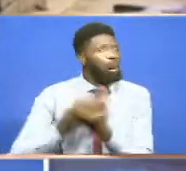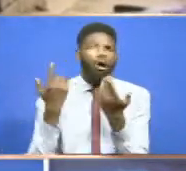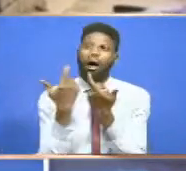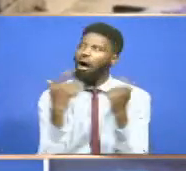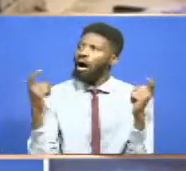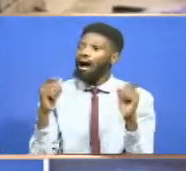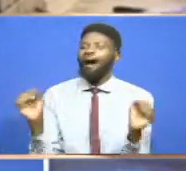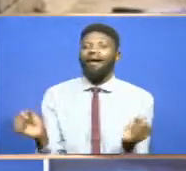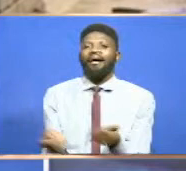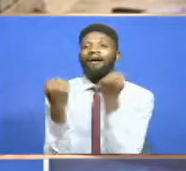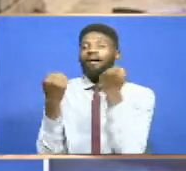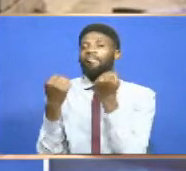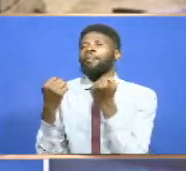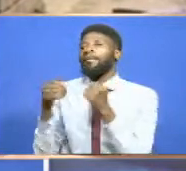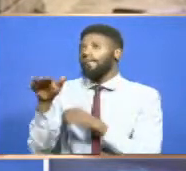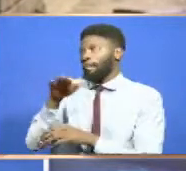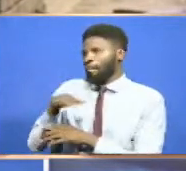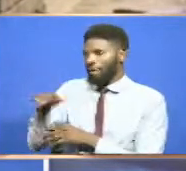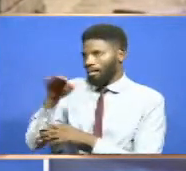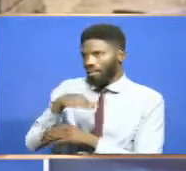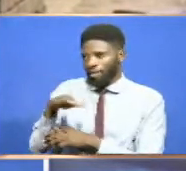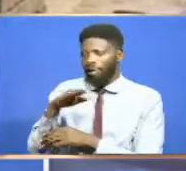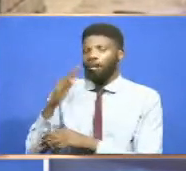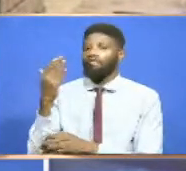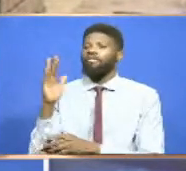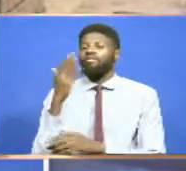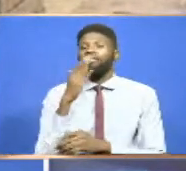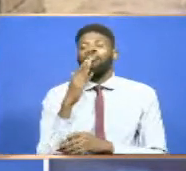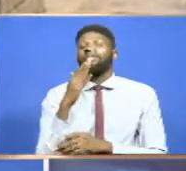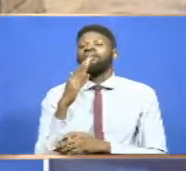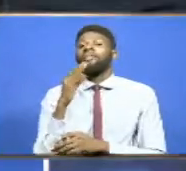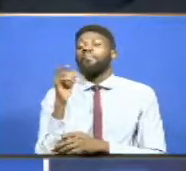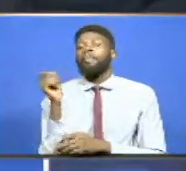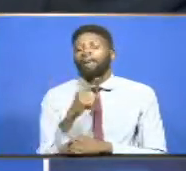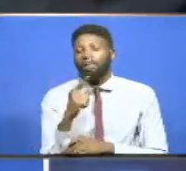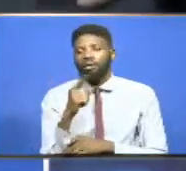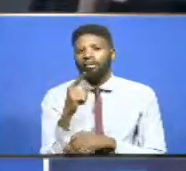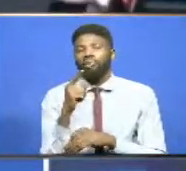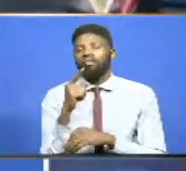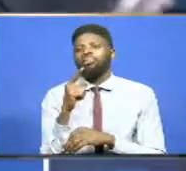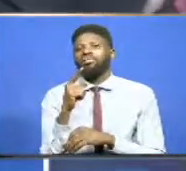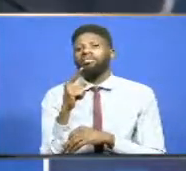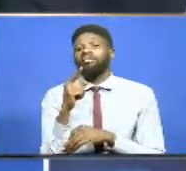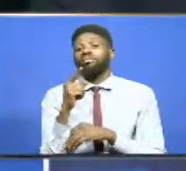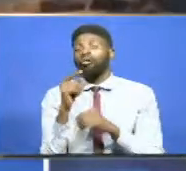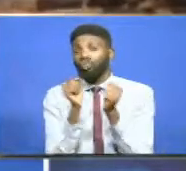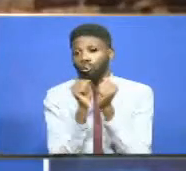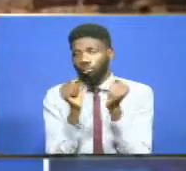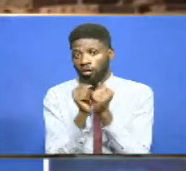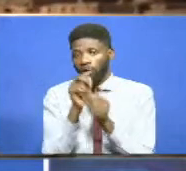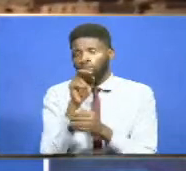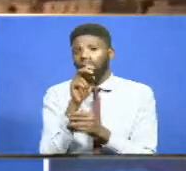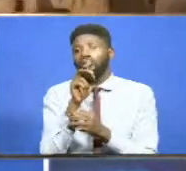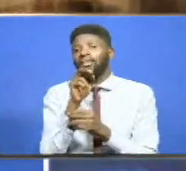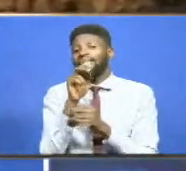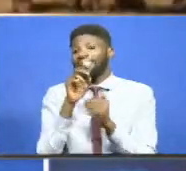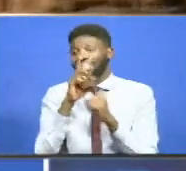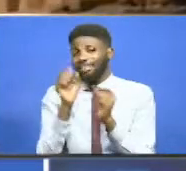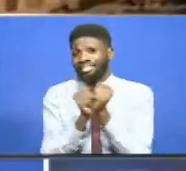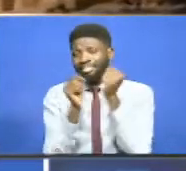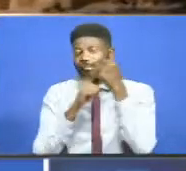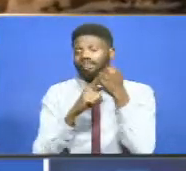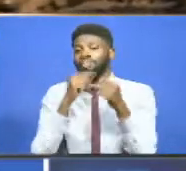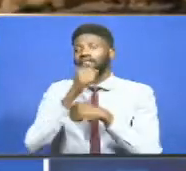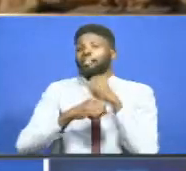bohari la silaha katika msitu mmoja huko Zecho mnamo Oktoba 16 mwaka 2014. Nchini Misri, mabaki